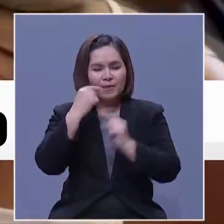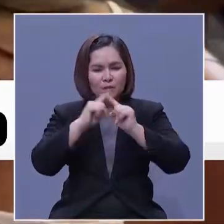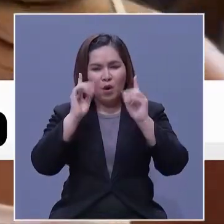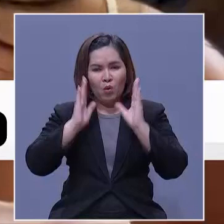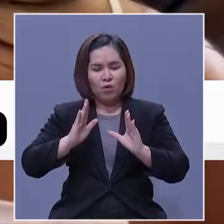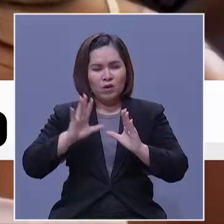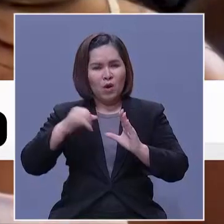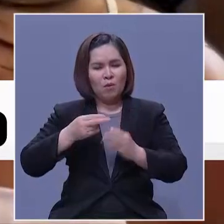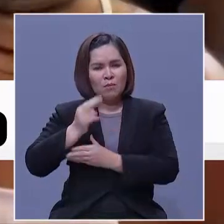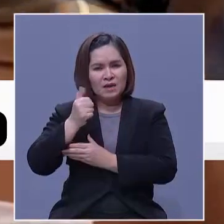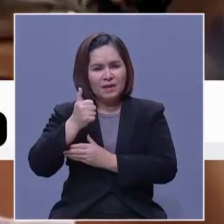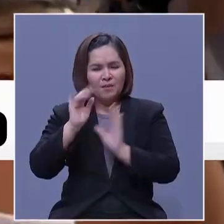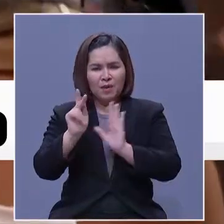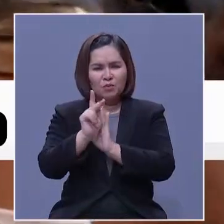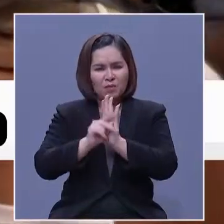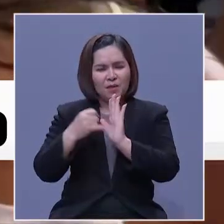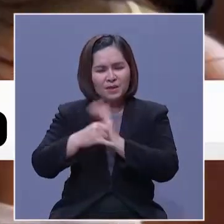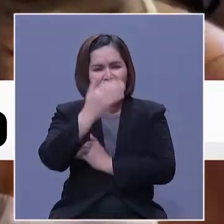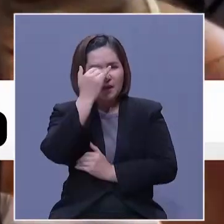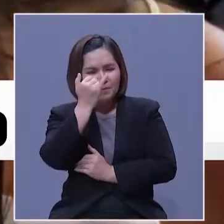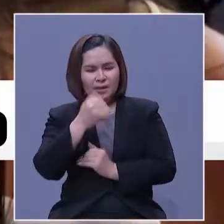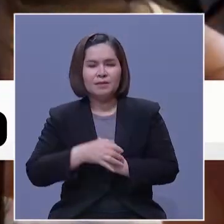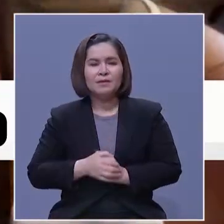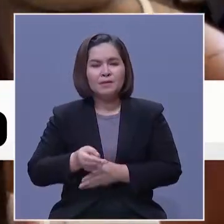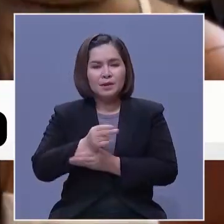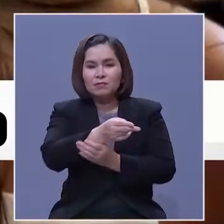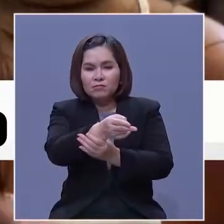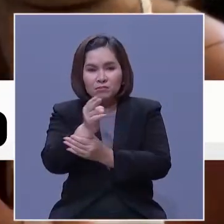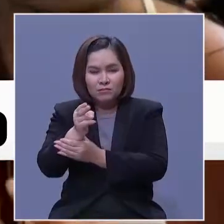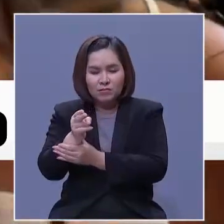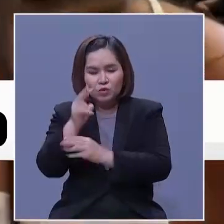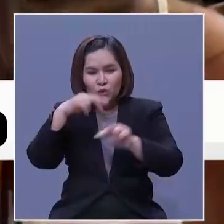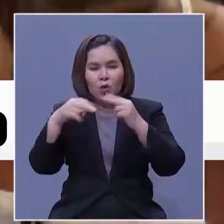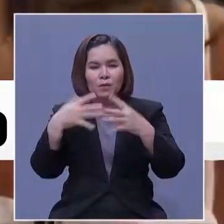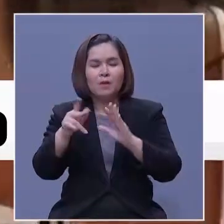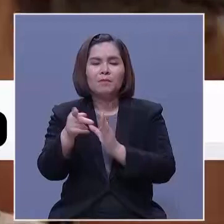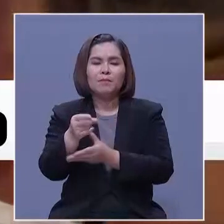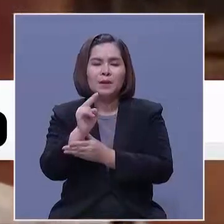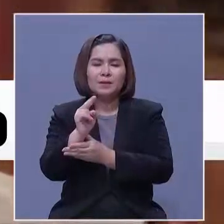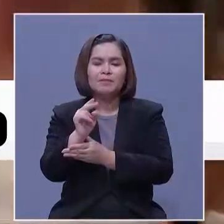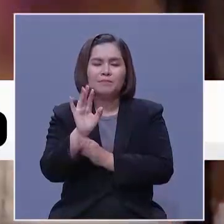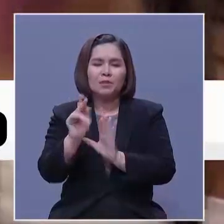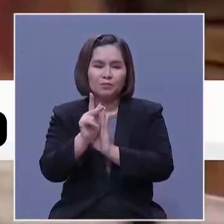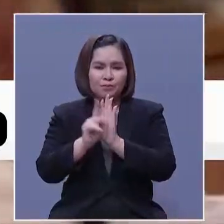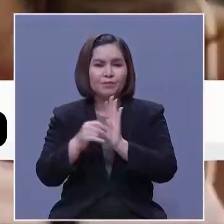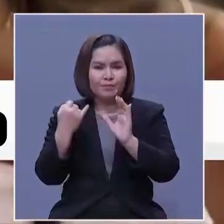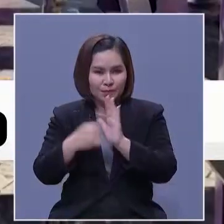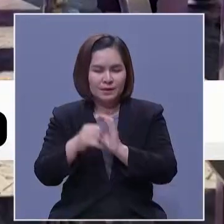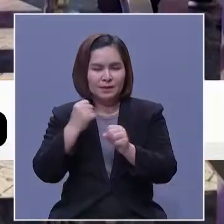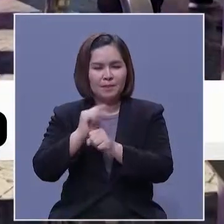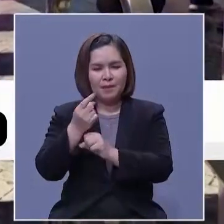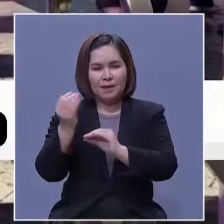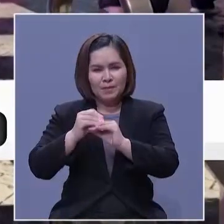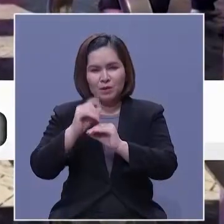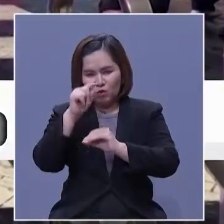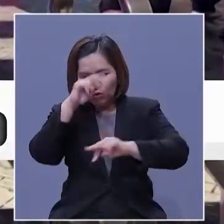ถครอบครองอาวุธปืนเถื่อนได้นะฮะและปืนที่ใช้ก่อเหตุในครั้งนี้เราทราบแล้วว่าเป็นปืนแบล็งกันก็ต้องมีการนำมาดัดแปลงต้องไปตรวจส